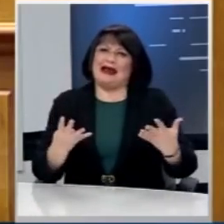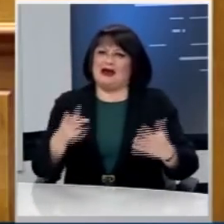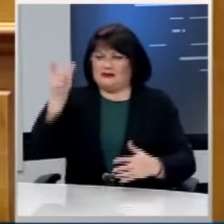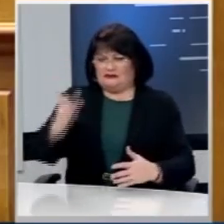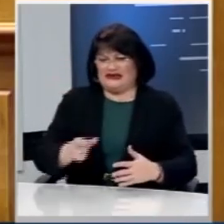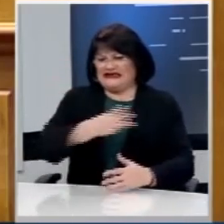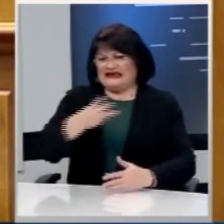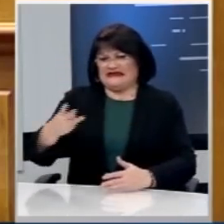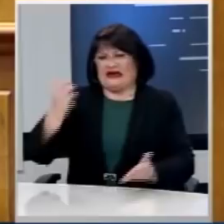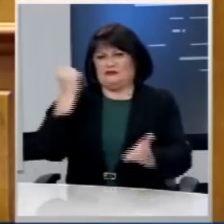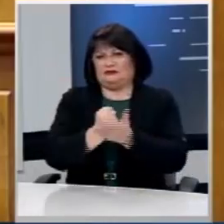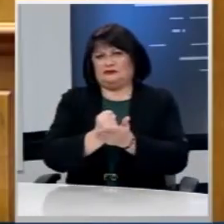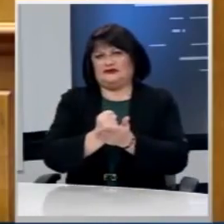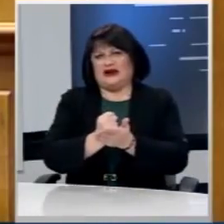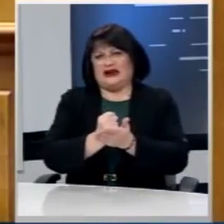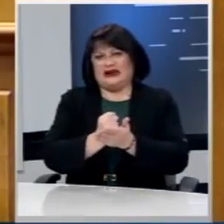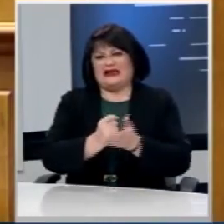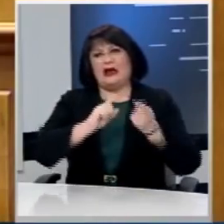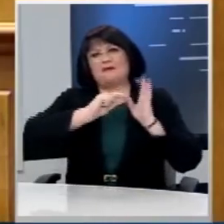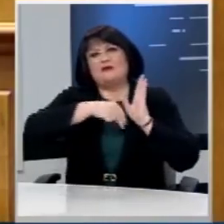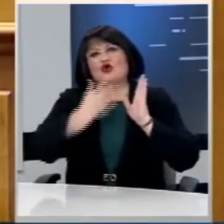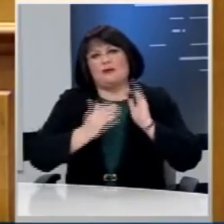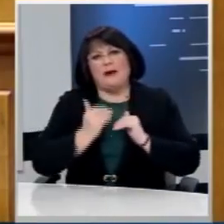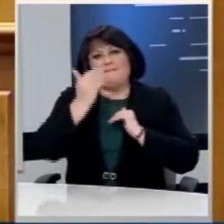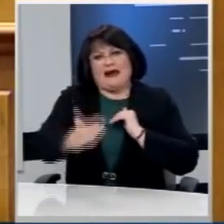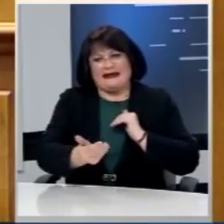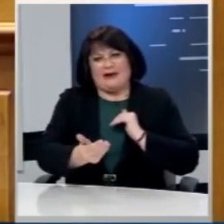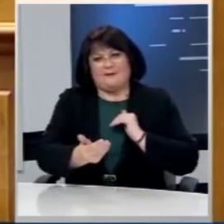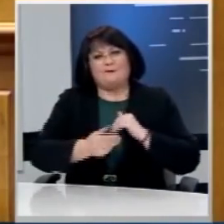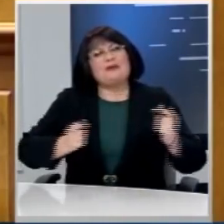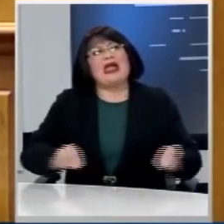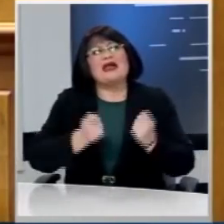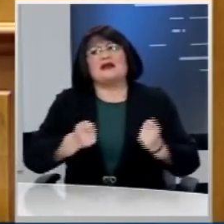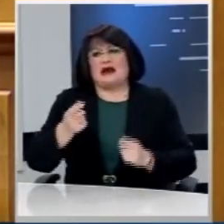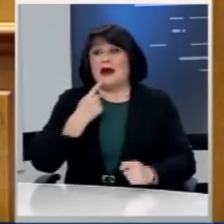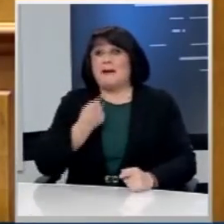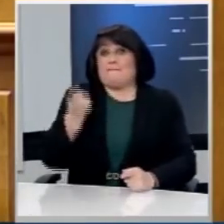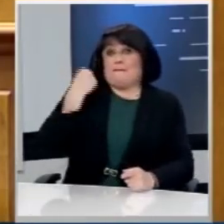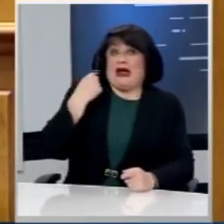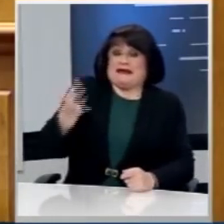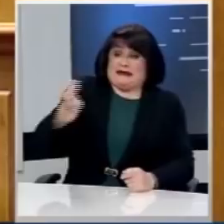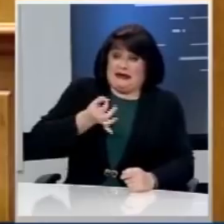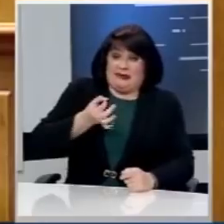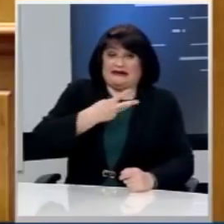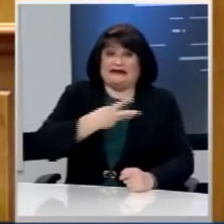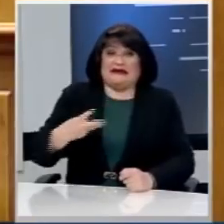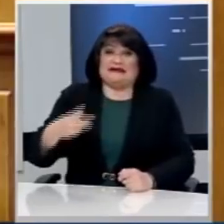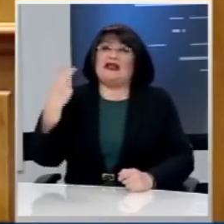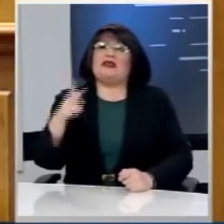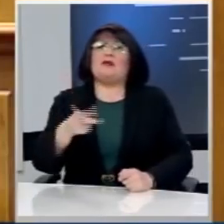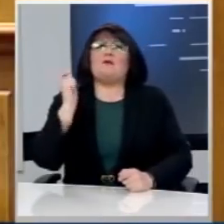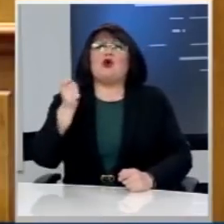σας υπογραφή, που ήταν και μεταμνημονιακός και υλοποιούσε, όπως λέγατε πέρσι τέτοιον καιρό, τη δική